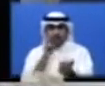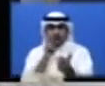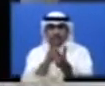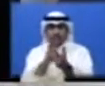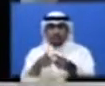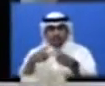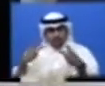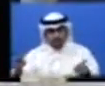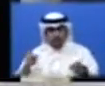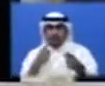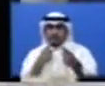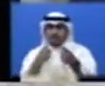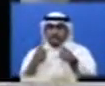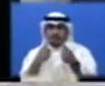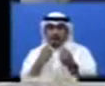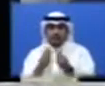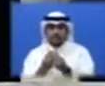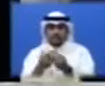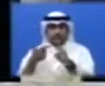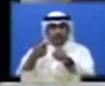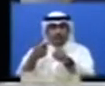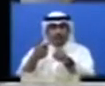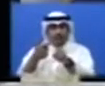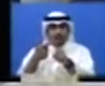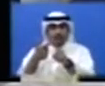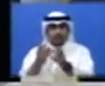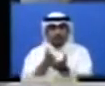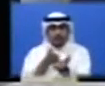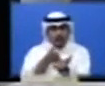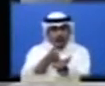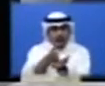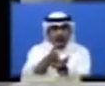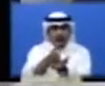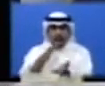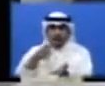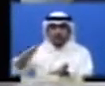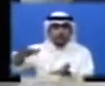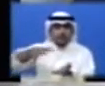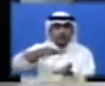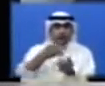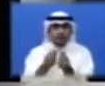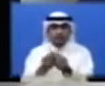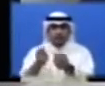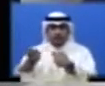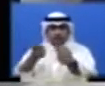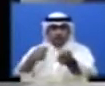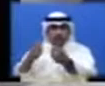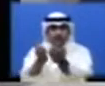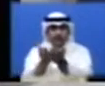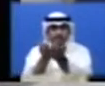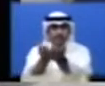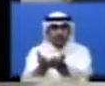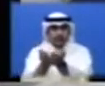لهذا الموضوع، وثانيا النقل البحري مهم جدا، والتجارة البحرية